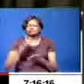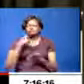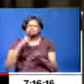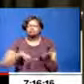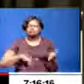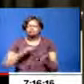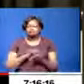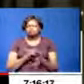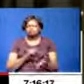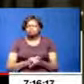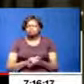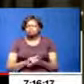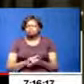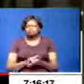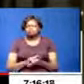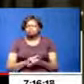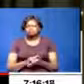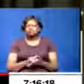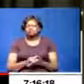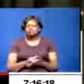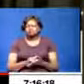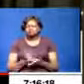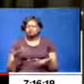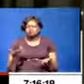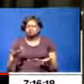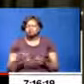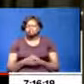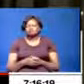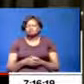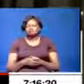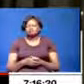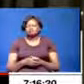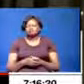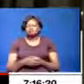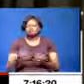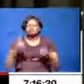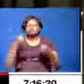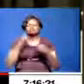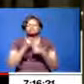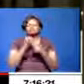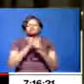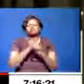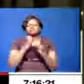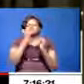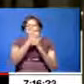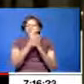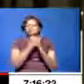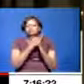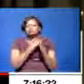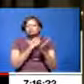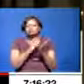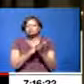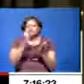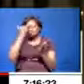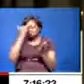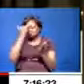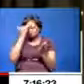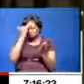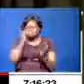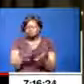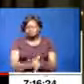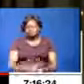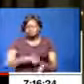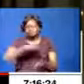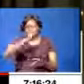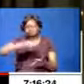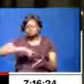tumesema mbali na kutengeneza ile manifesto ambayo tumejua inaandikwa kule